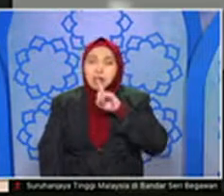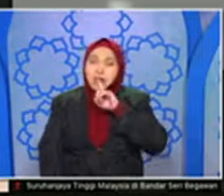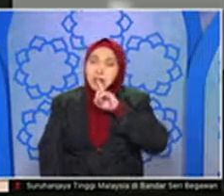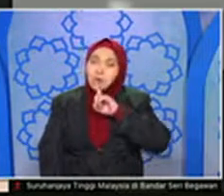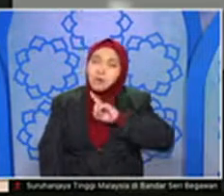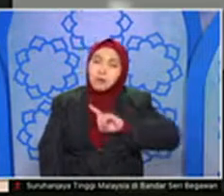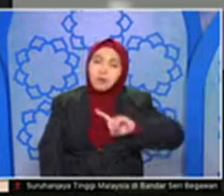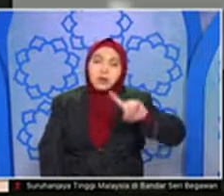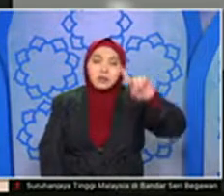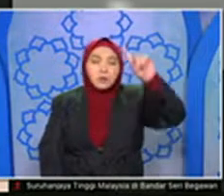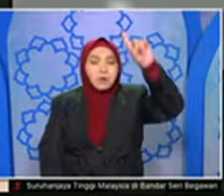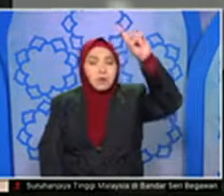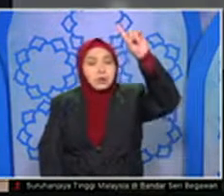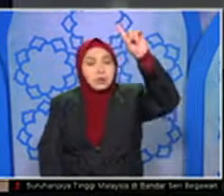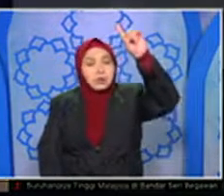الرحمن